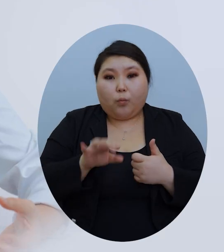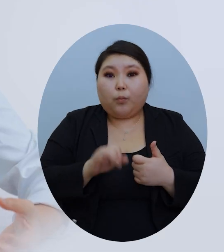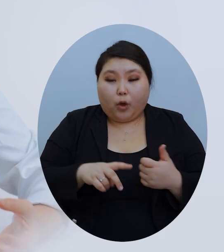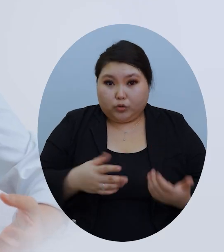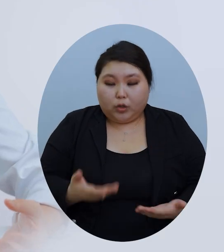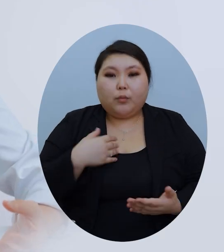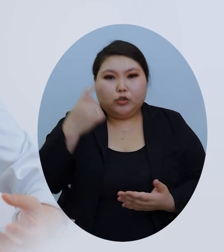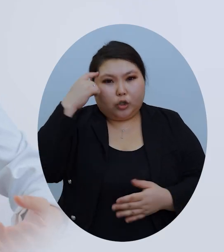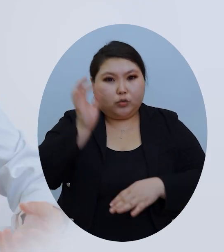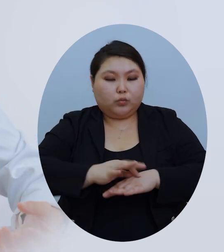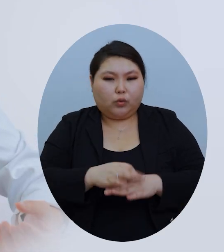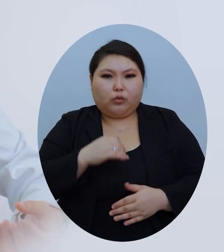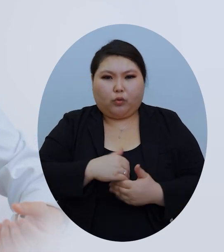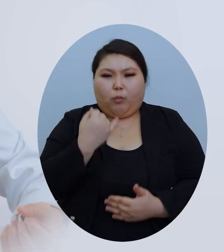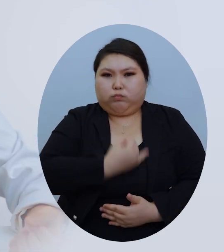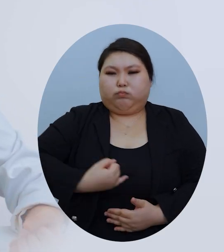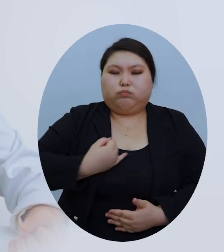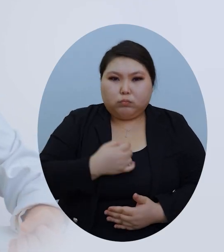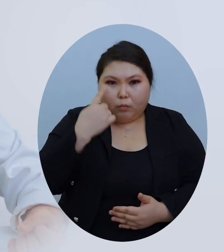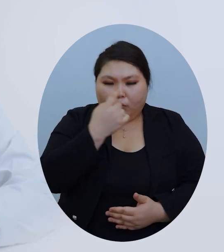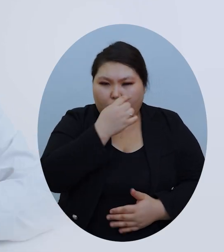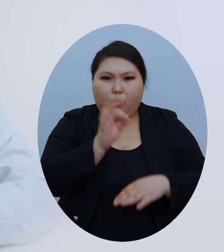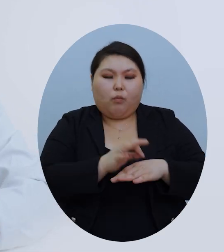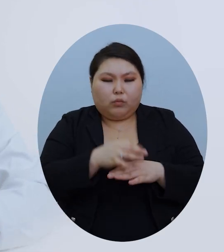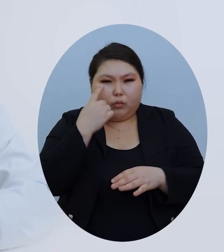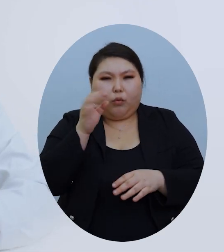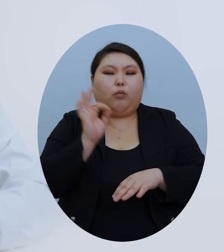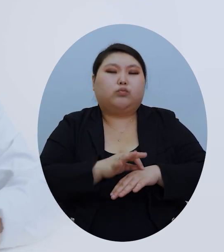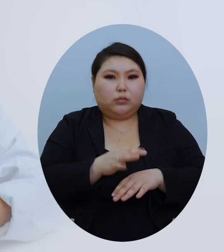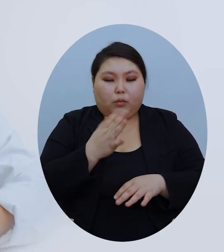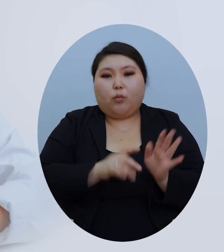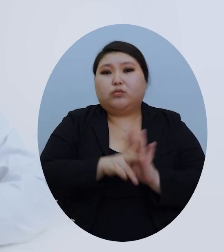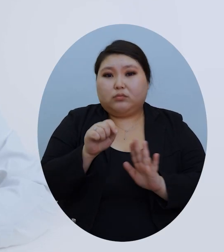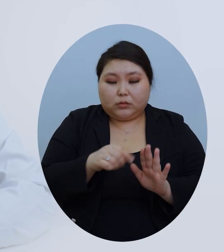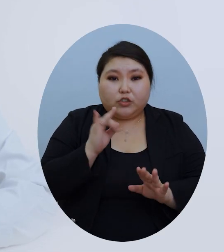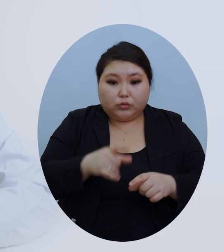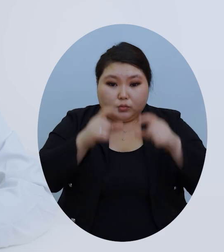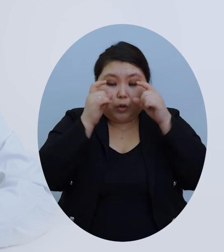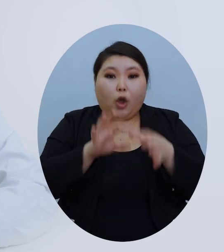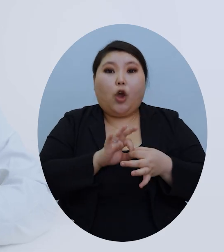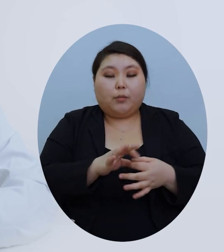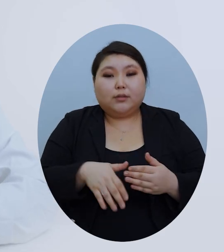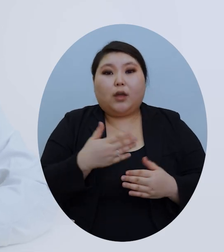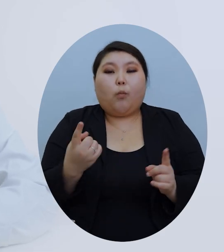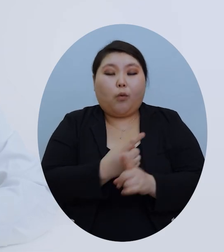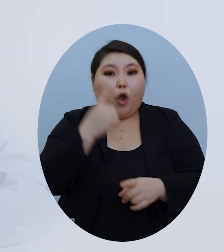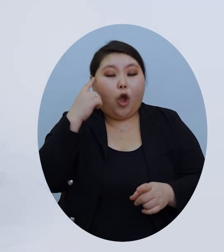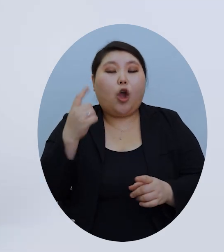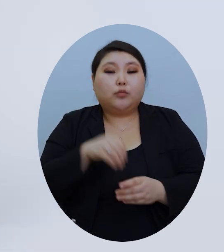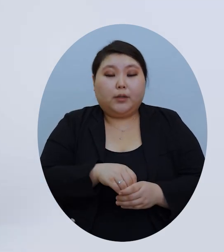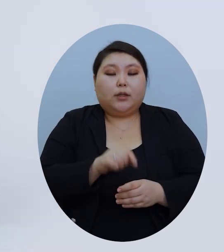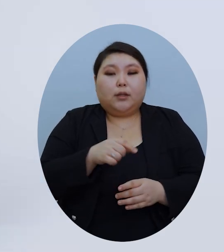дотор мухаарах, нүд өвдөх, нүд жилэх завруудыг өгдөг байна. Шил зөөхтэй холбоотой дараах буруу ойлголтууд байдаг. Үүнийг би залруулж